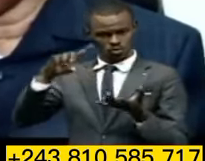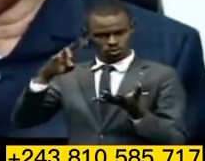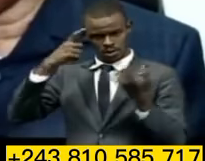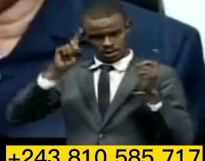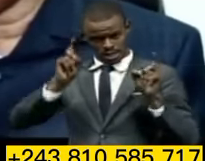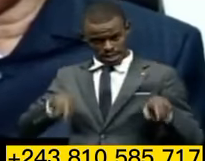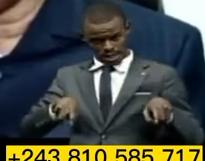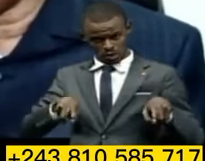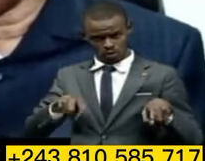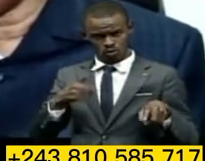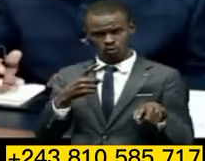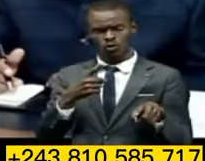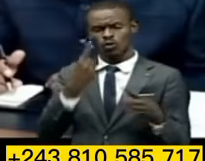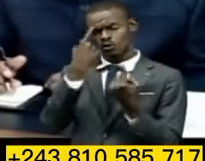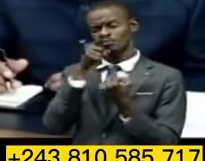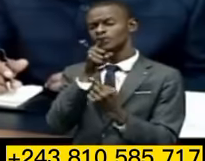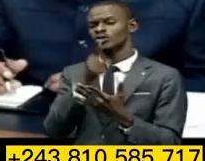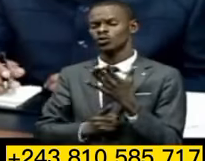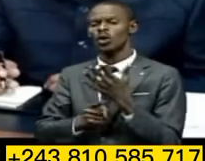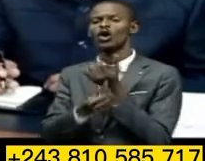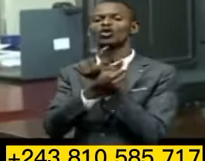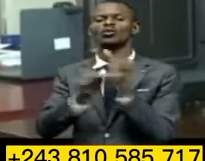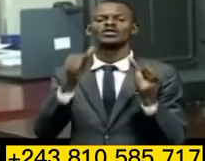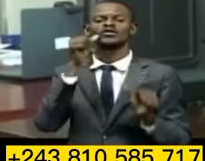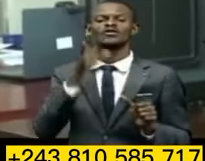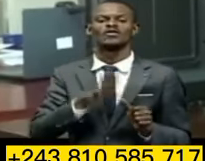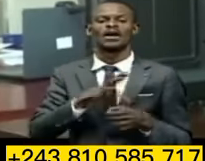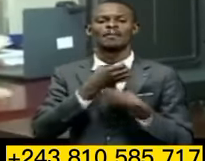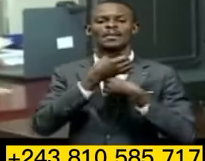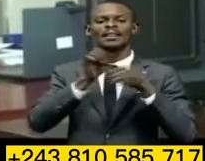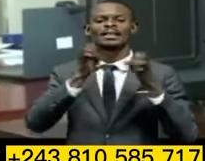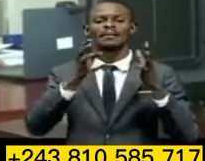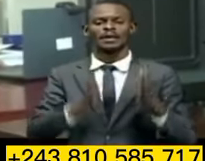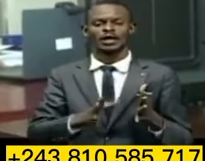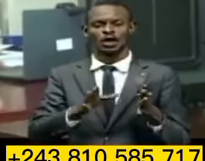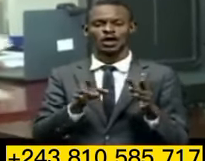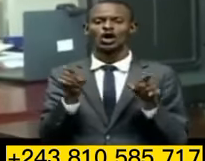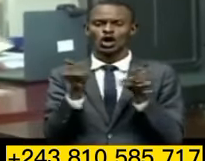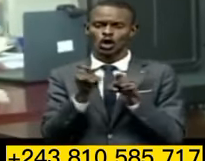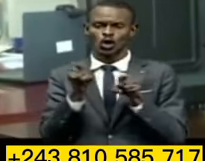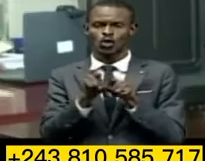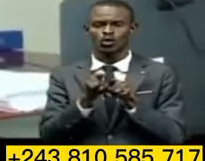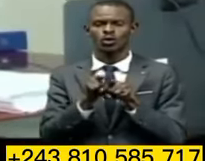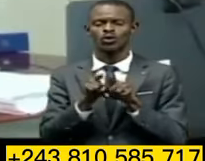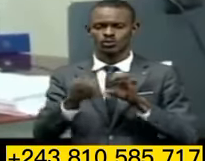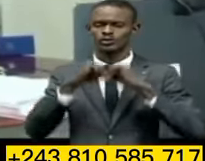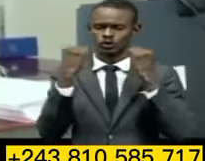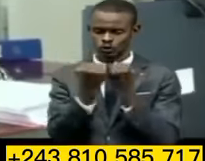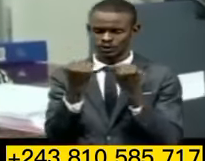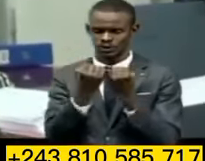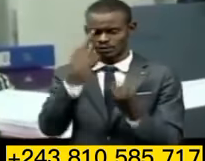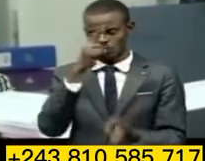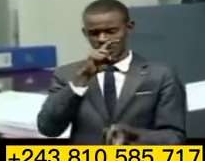Congo au titre du projet d'autonomisation des femmes entrepreneurs et mise au niveau de PME pour la transformation économique